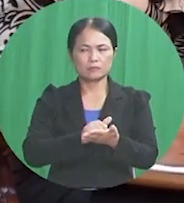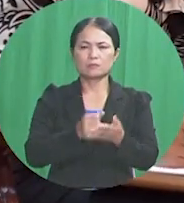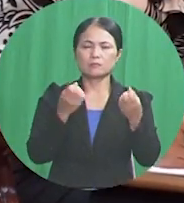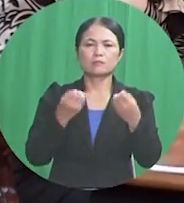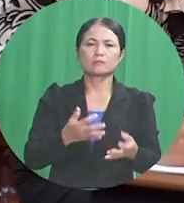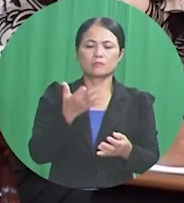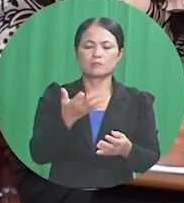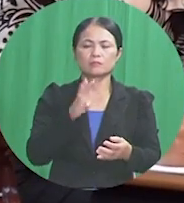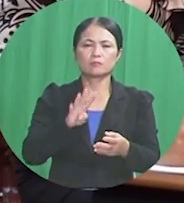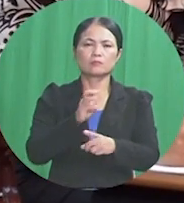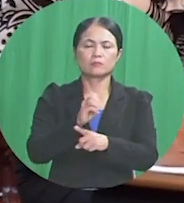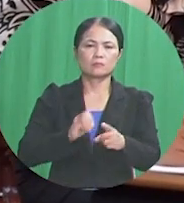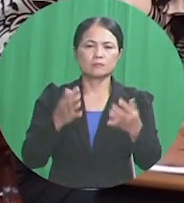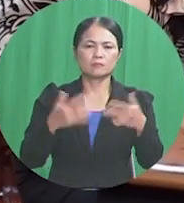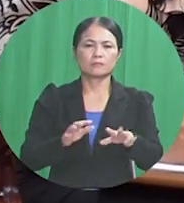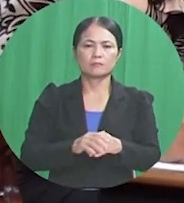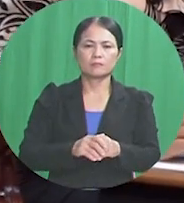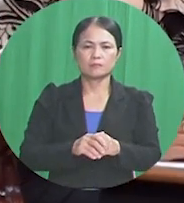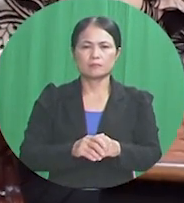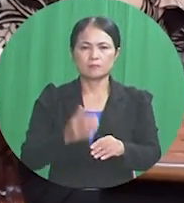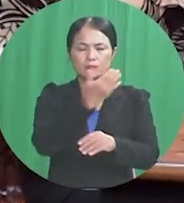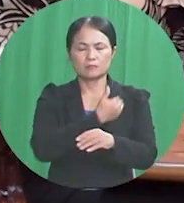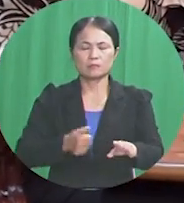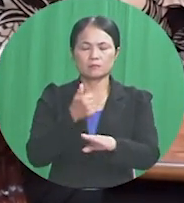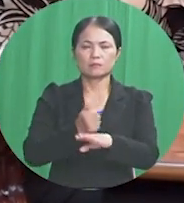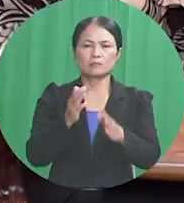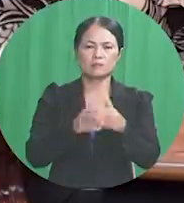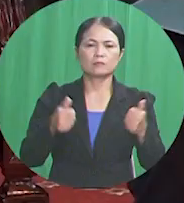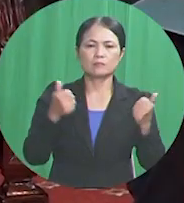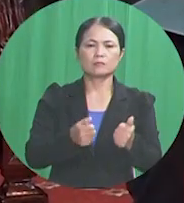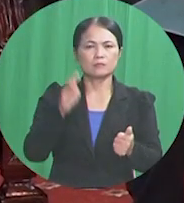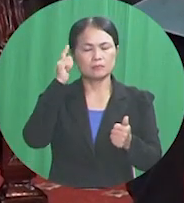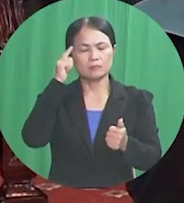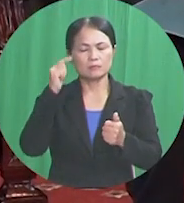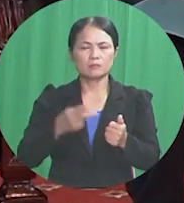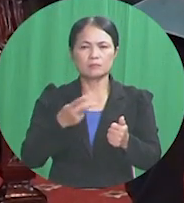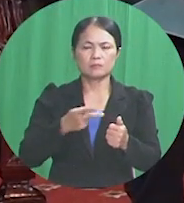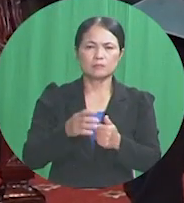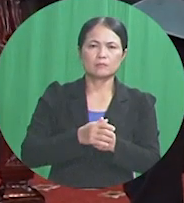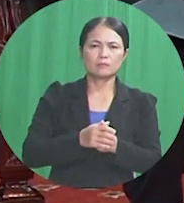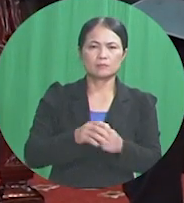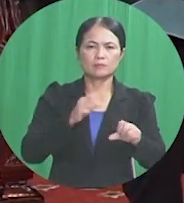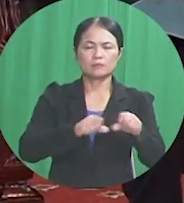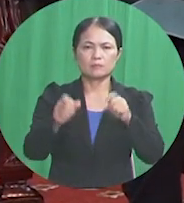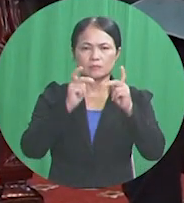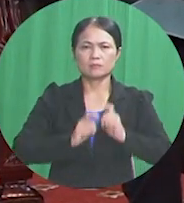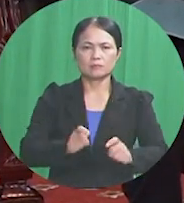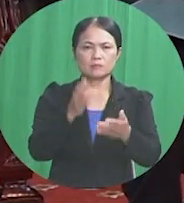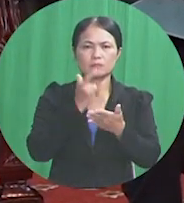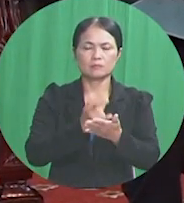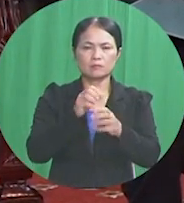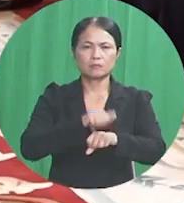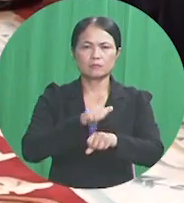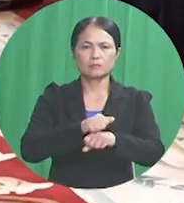าณ84พิโรยหมกหายสำนักประธานรัฐสภาชื่อจะถ้าเพียกีจังปีบรรทออคัดค้อมบรรจับการเงีย